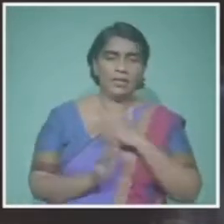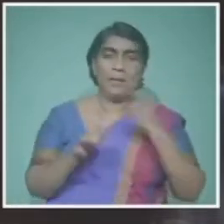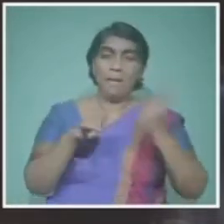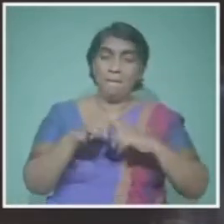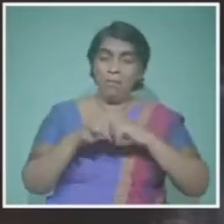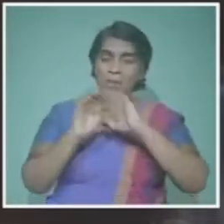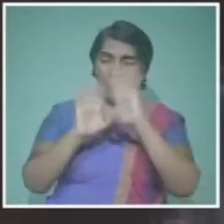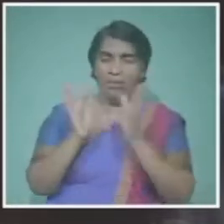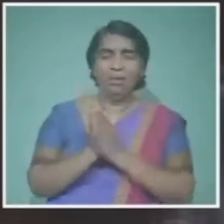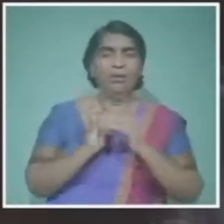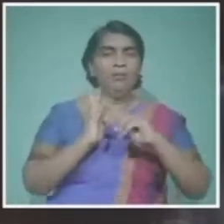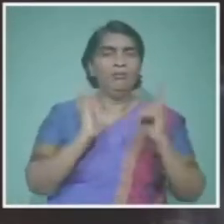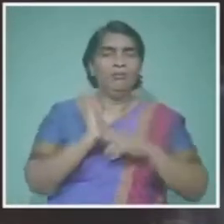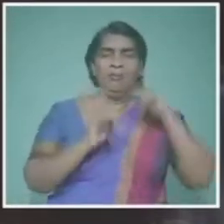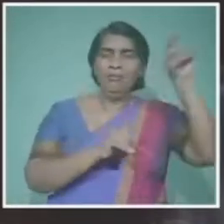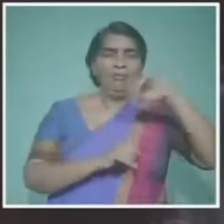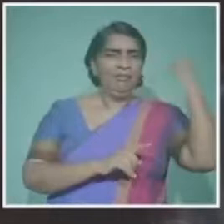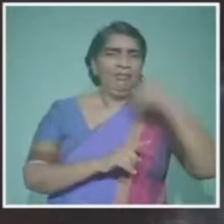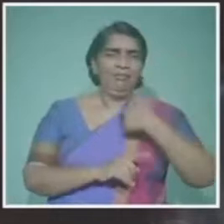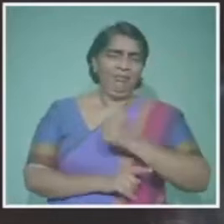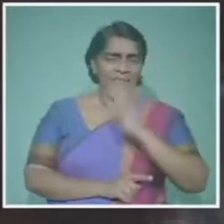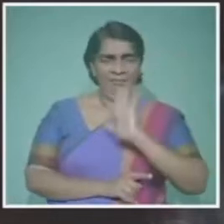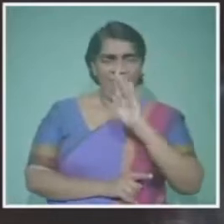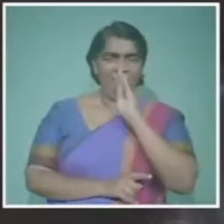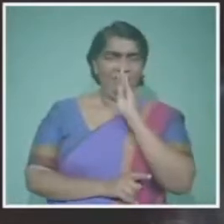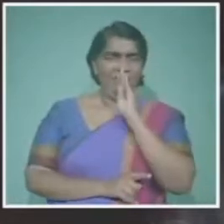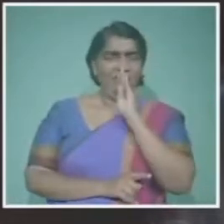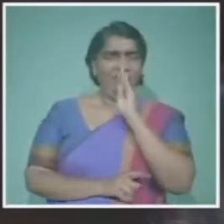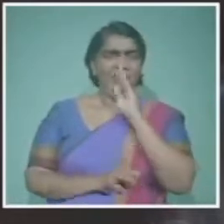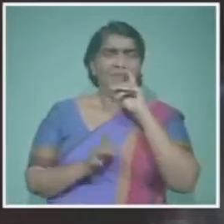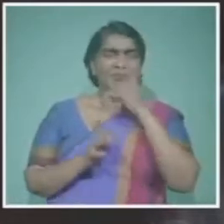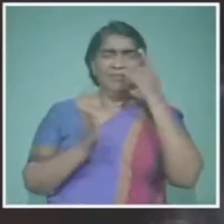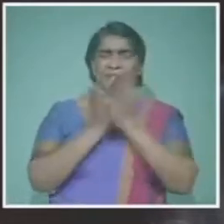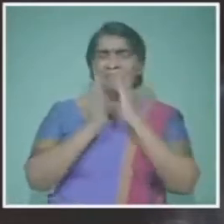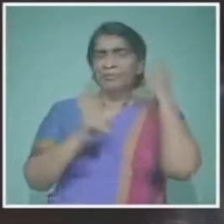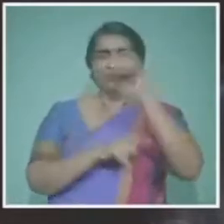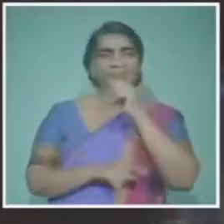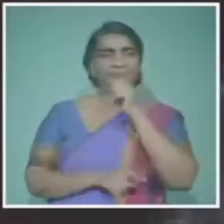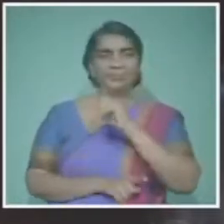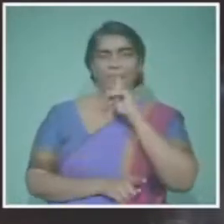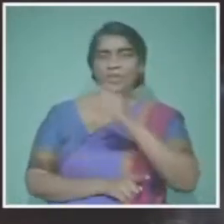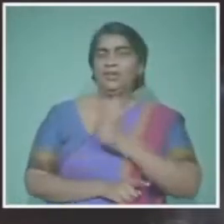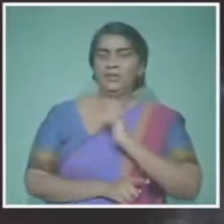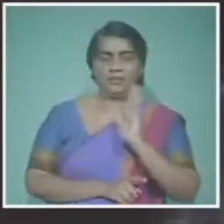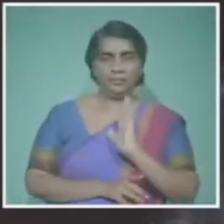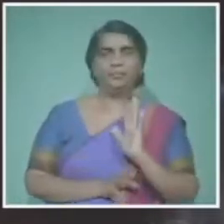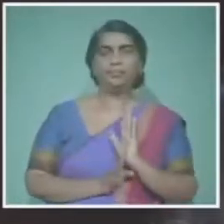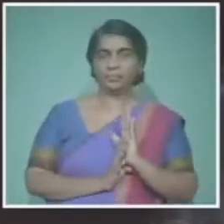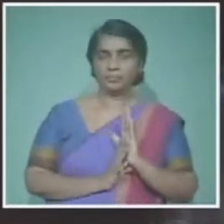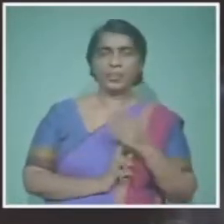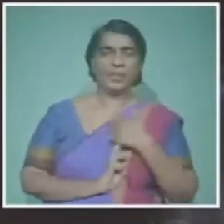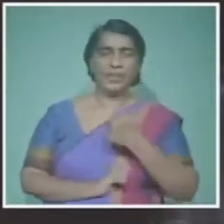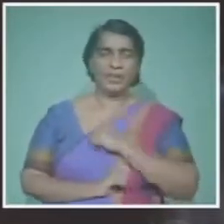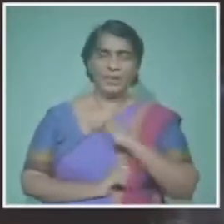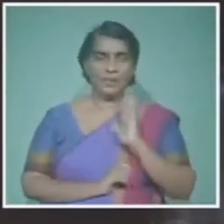අරගෙන ගිහිල්ලා ජෙනීවා වල කතා කරන්නට. ඈ චෙන්නේ වල කතා කරන්නට. නෙවඩේල කතා කරන්නට මීයා වල කතා කරන්න මට